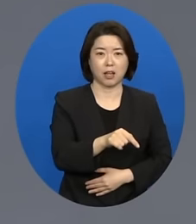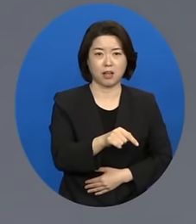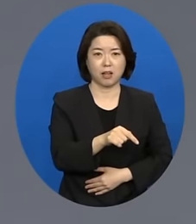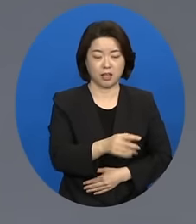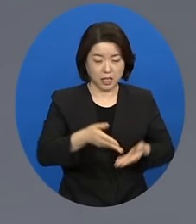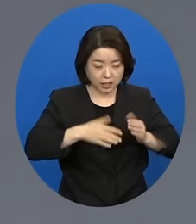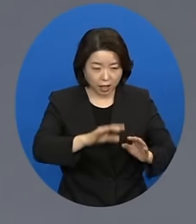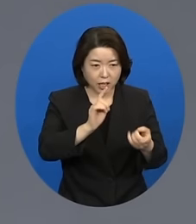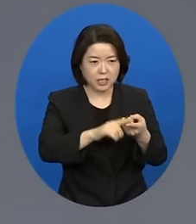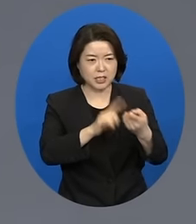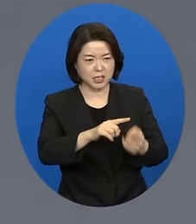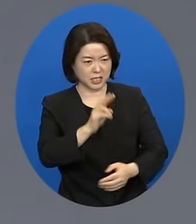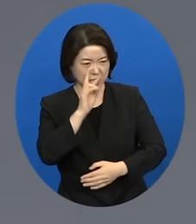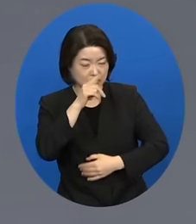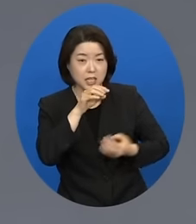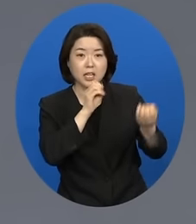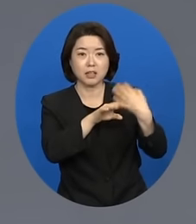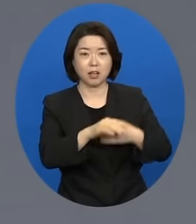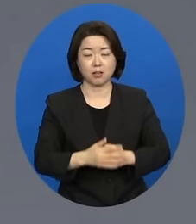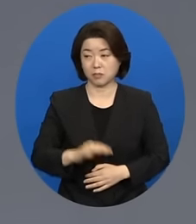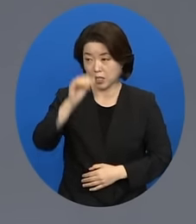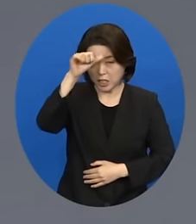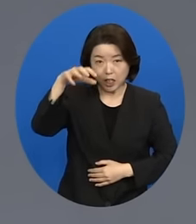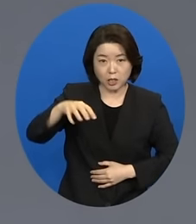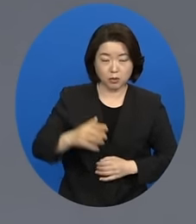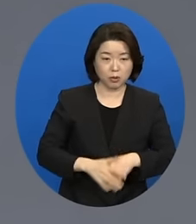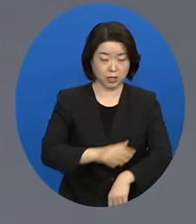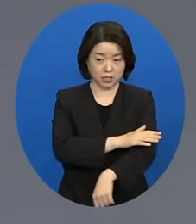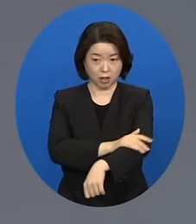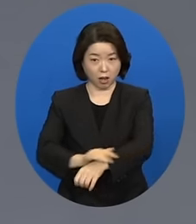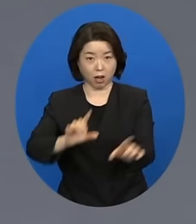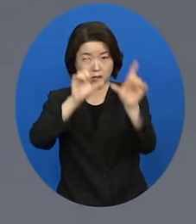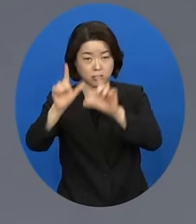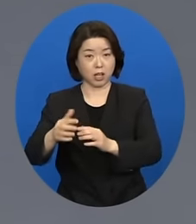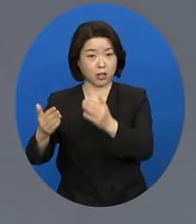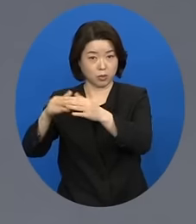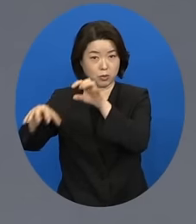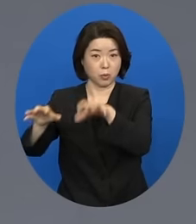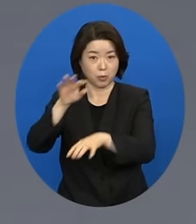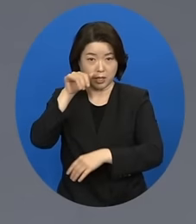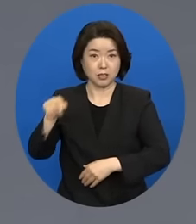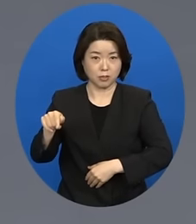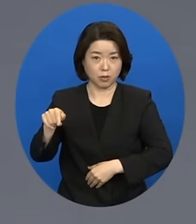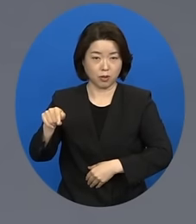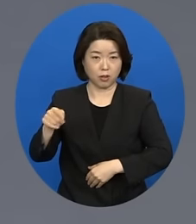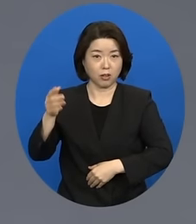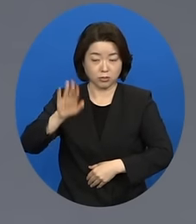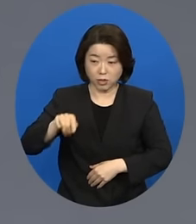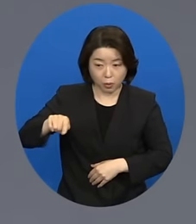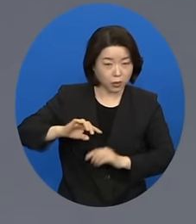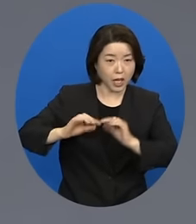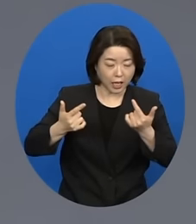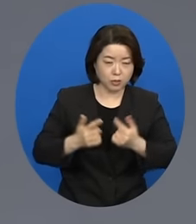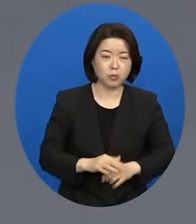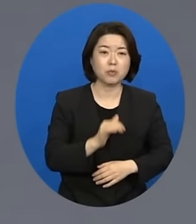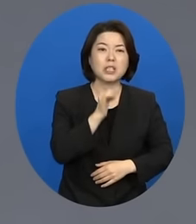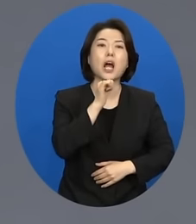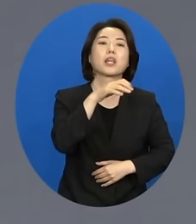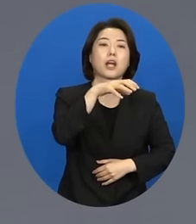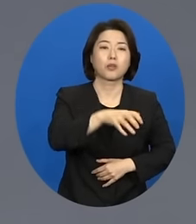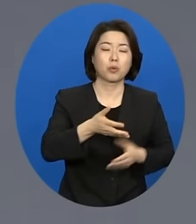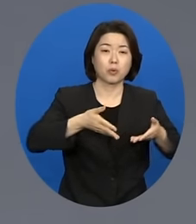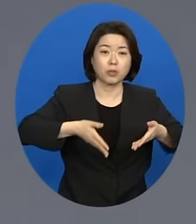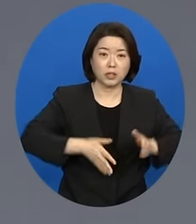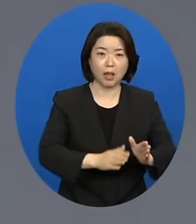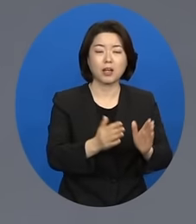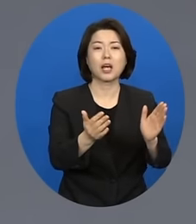거예요. 게다가 인도에서도 잘 사는 동네가 있습니다. 그런데 슬럼에서 태어났기 때문에 전혀 어떤 좋은